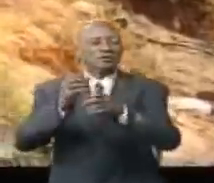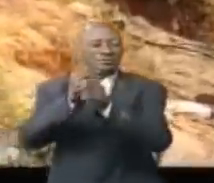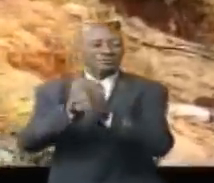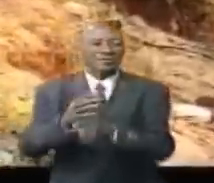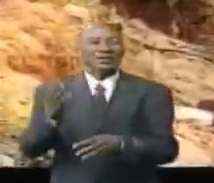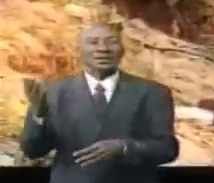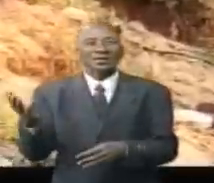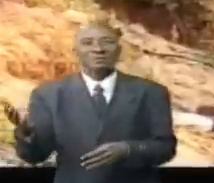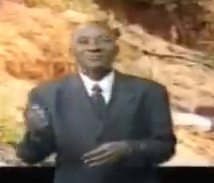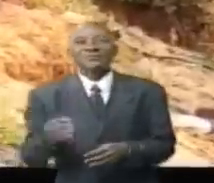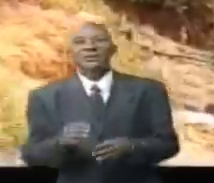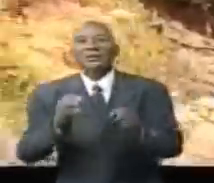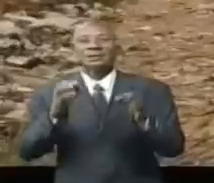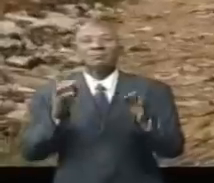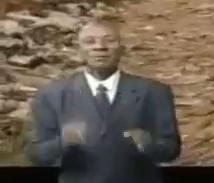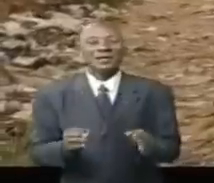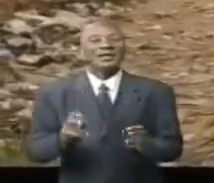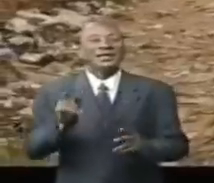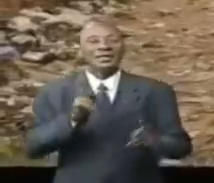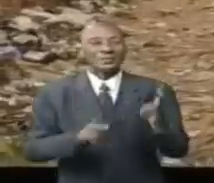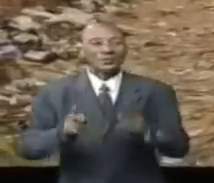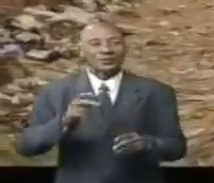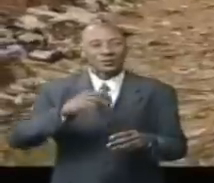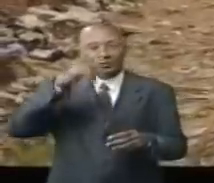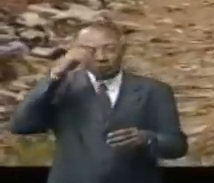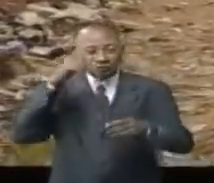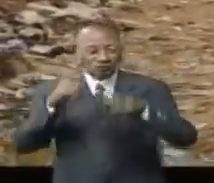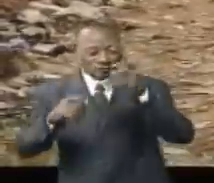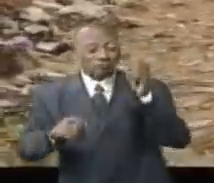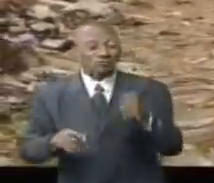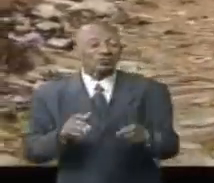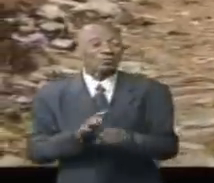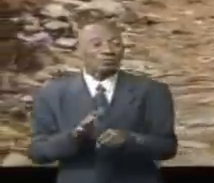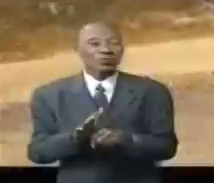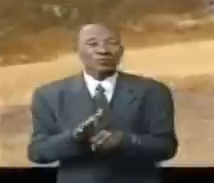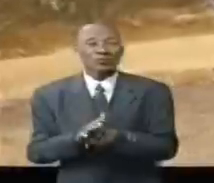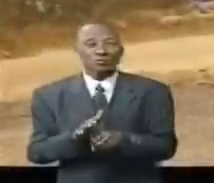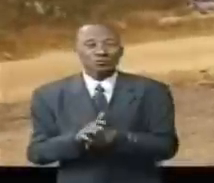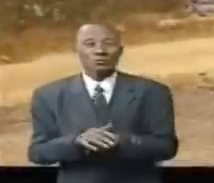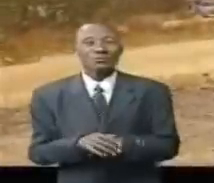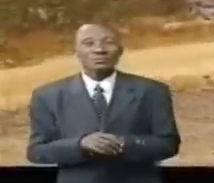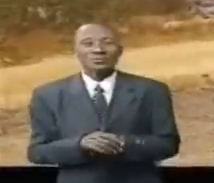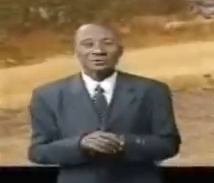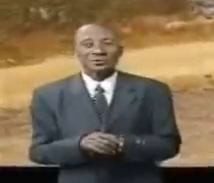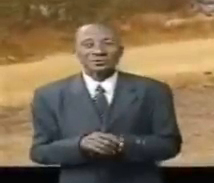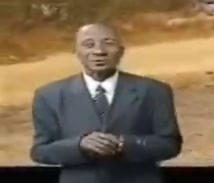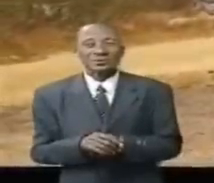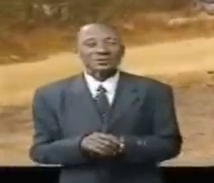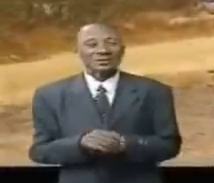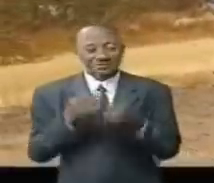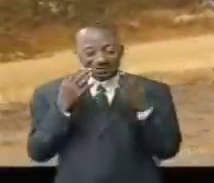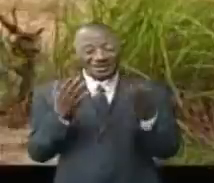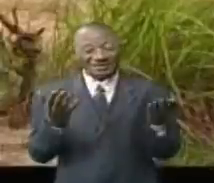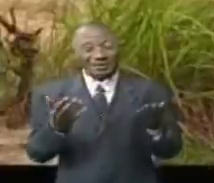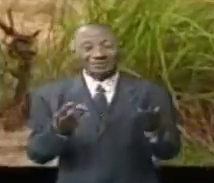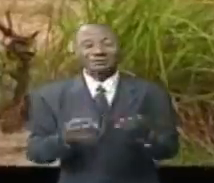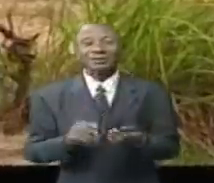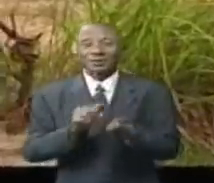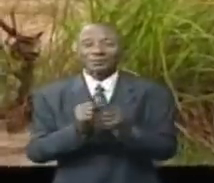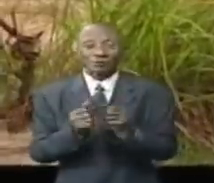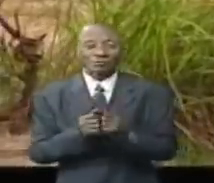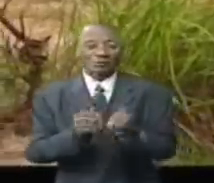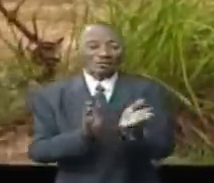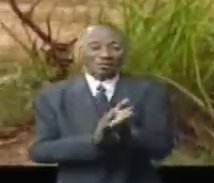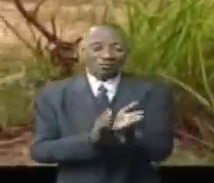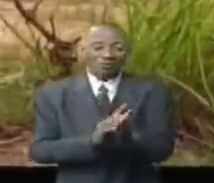localité garde en elle les stigmates d'un milieu enclavé. Pas des routes asphaltées, les infrastructures scolaires ou sanitaires